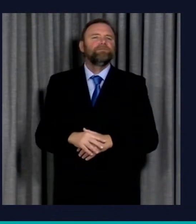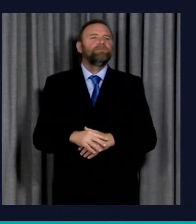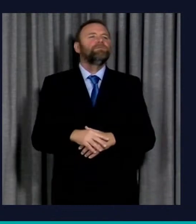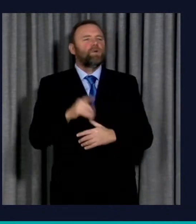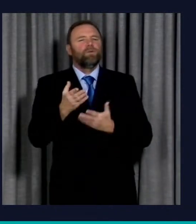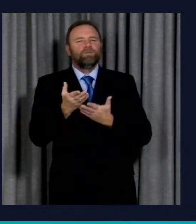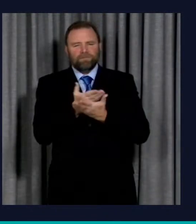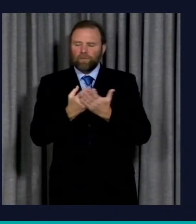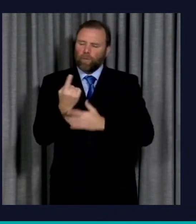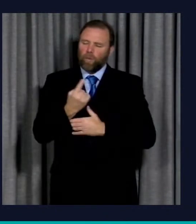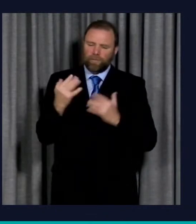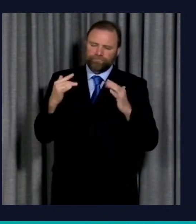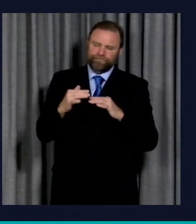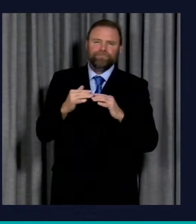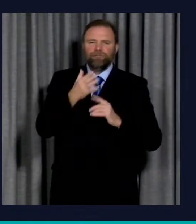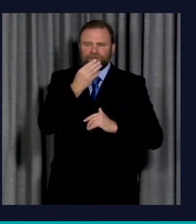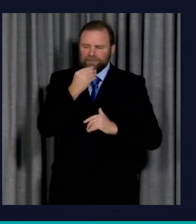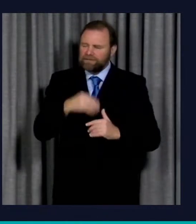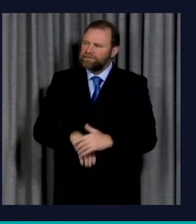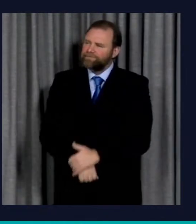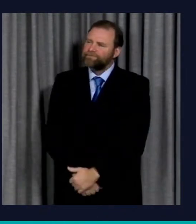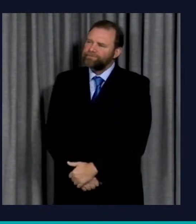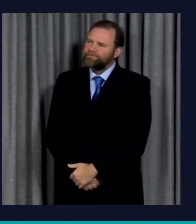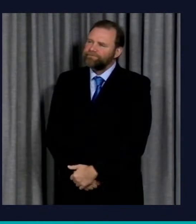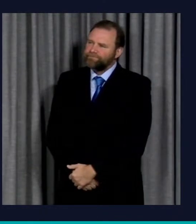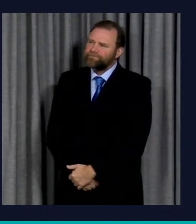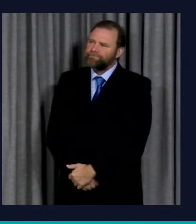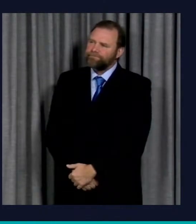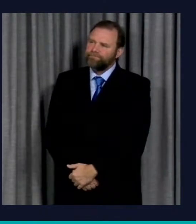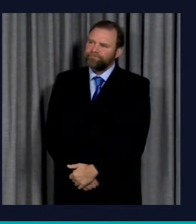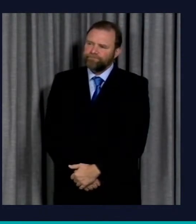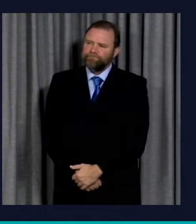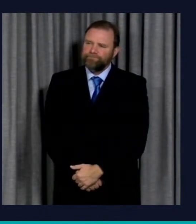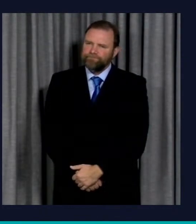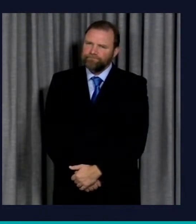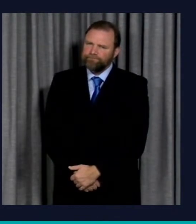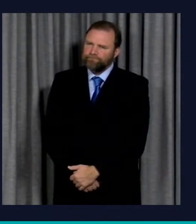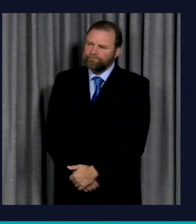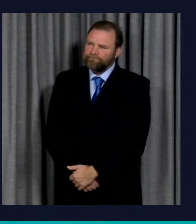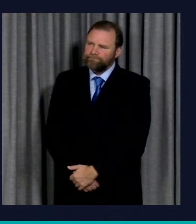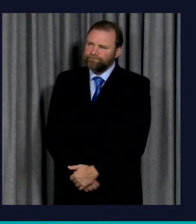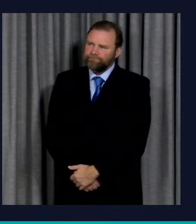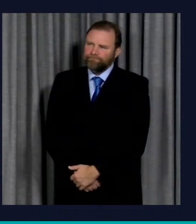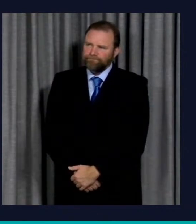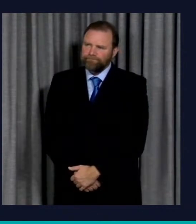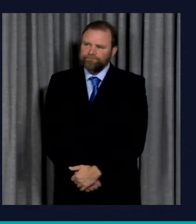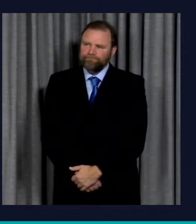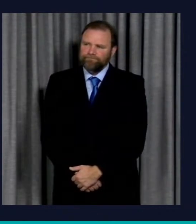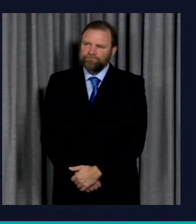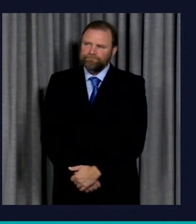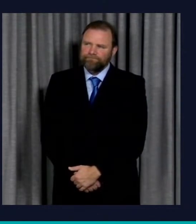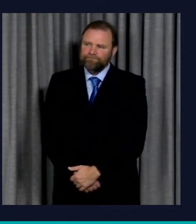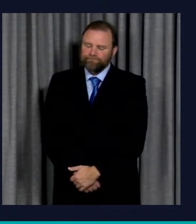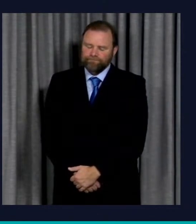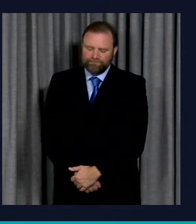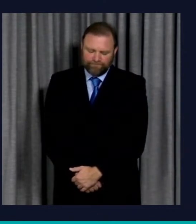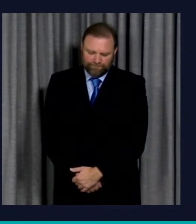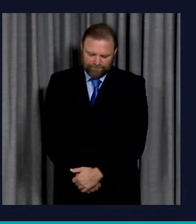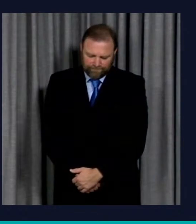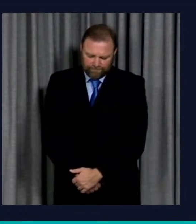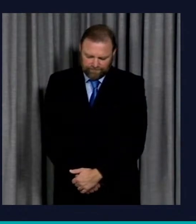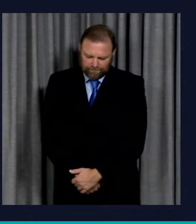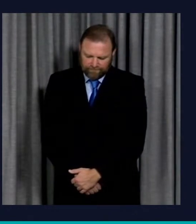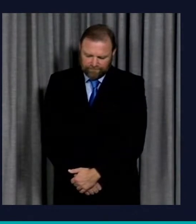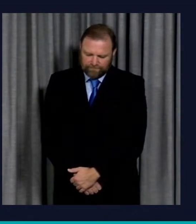fy merch, mae nhw'n dod lawr dros y Nadolig, ond mae un yn dod ar un diwrnod, a'r y llall yn dod